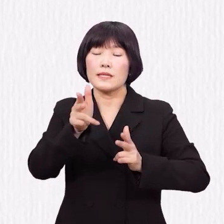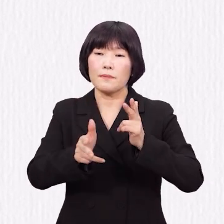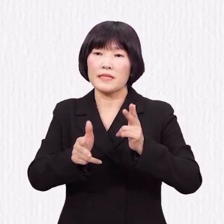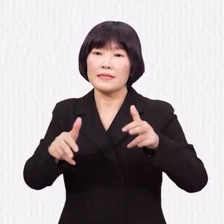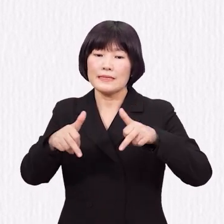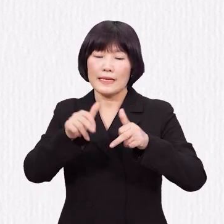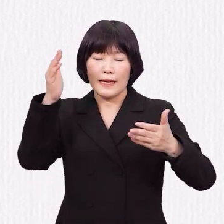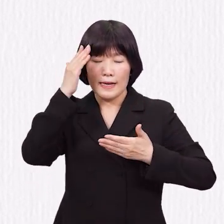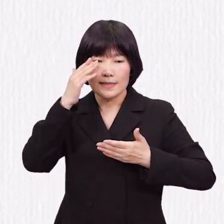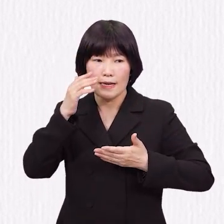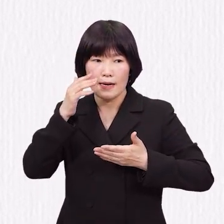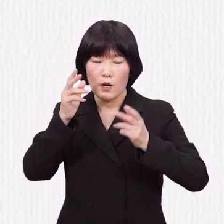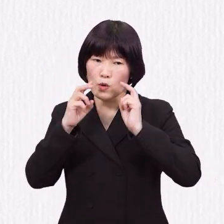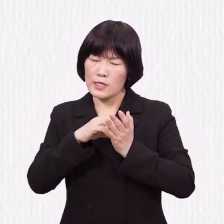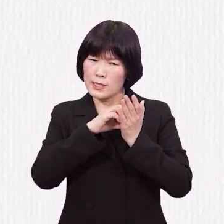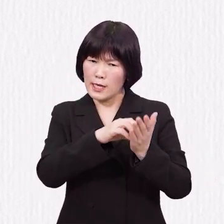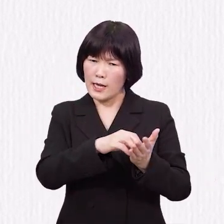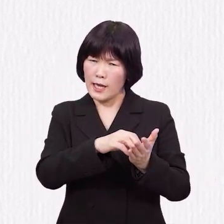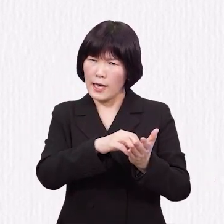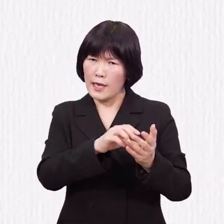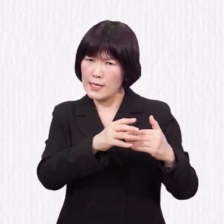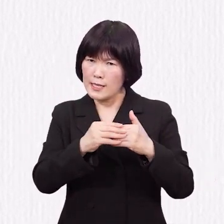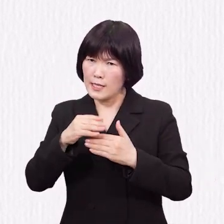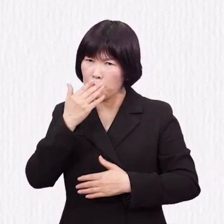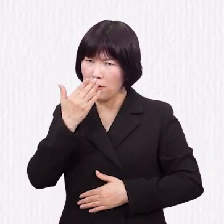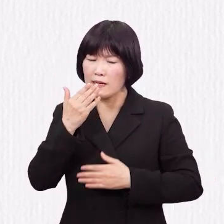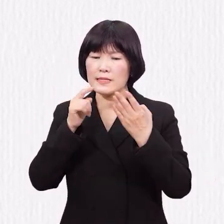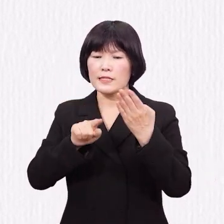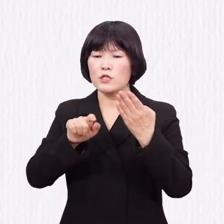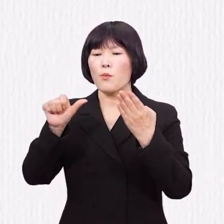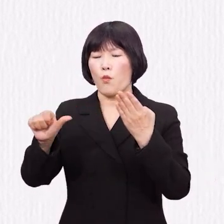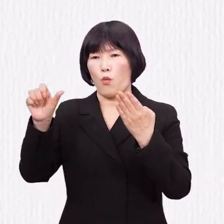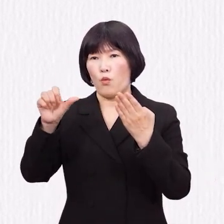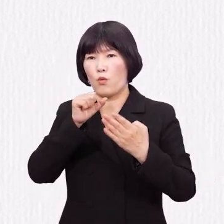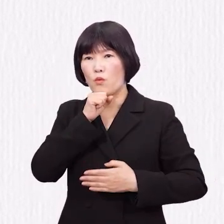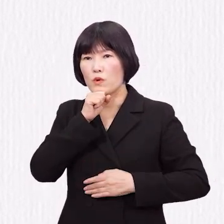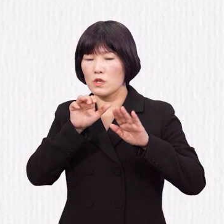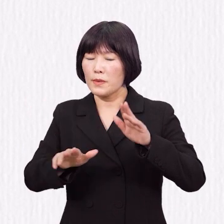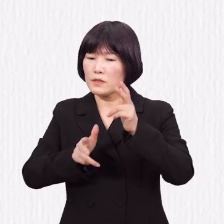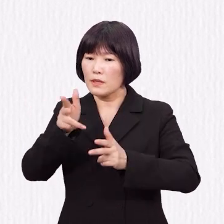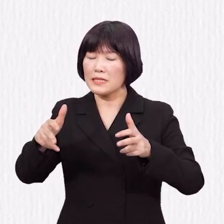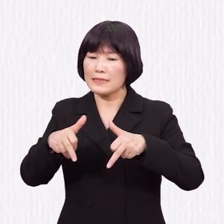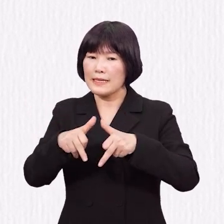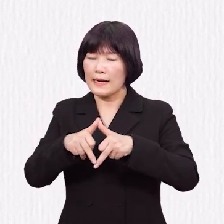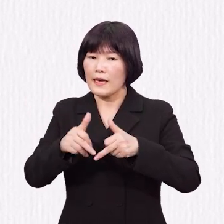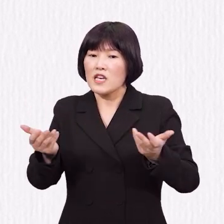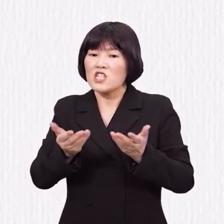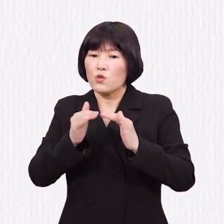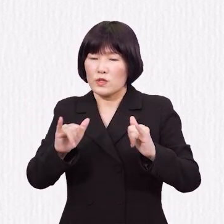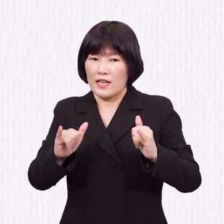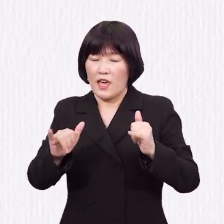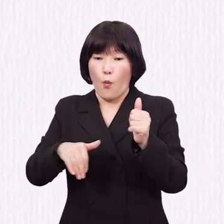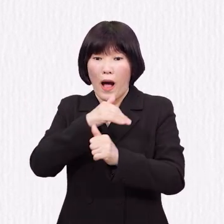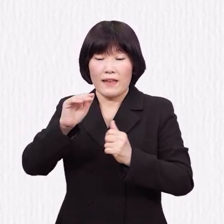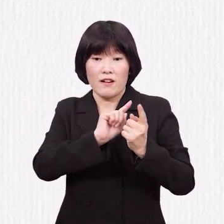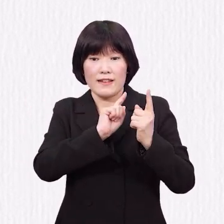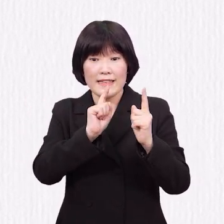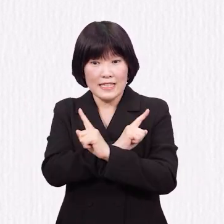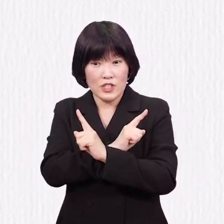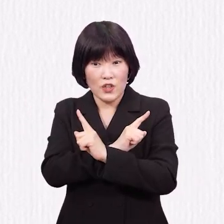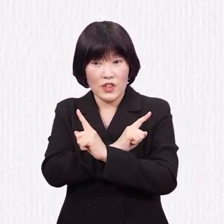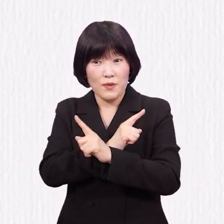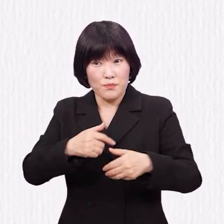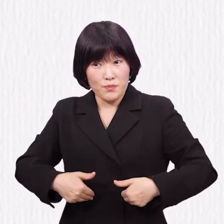역할만족 항목에서 장애학생의 고용 창출을 이끄는가 4.5점, 본사업이 장애인 근로자의 근로환경